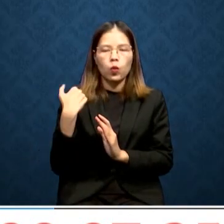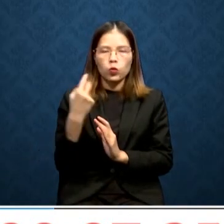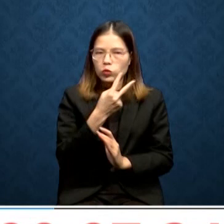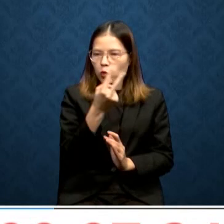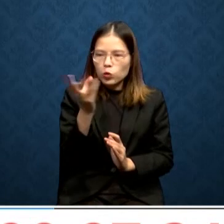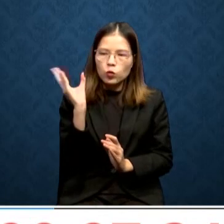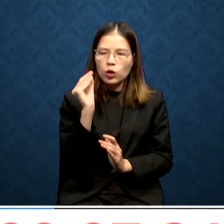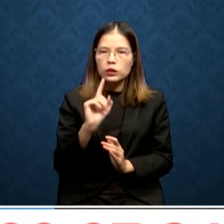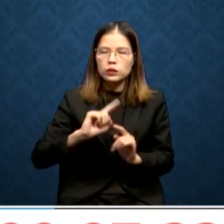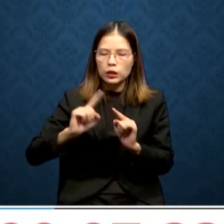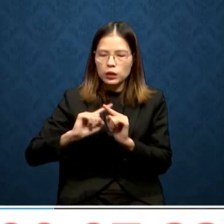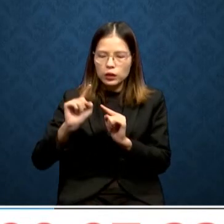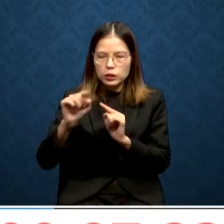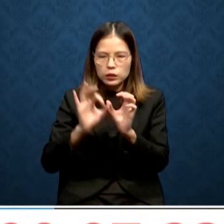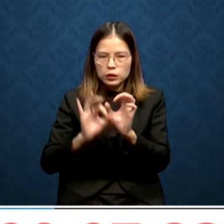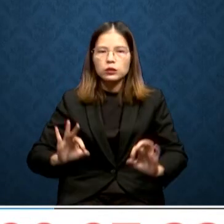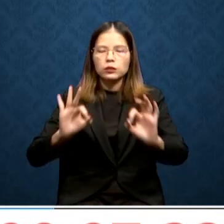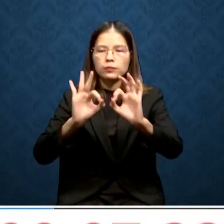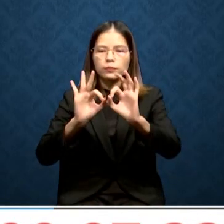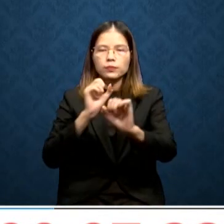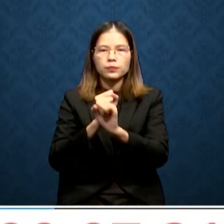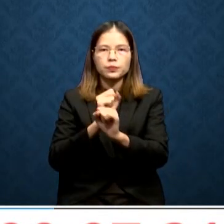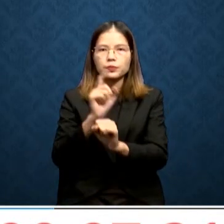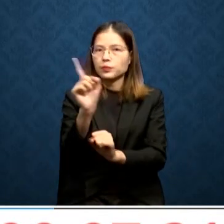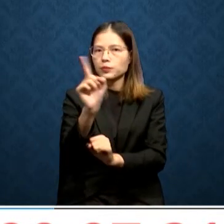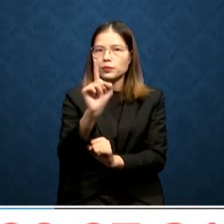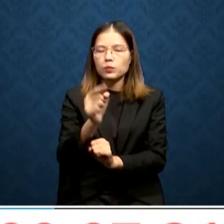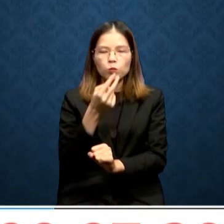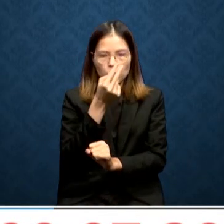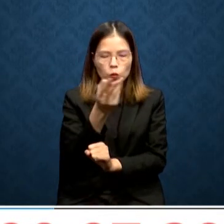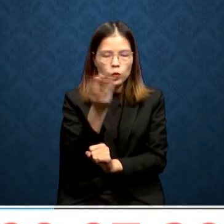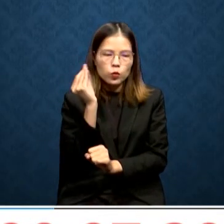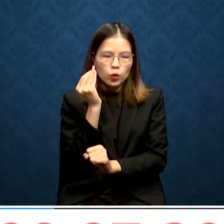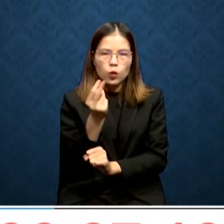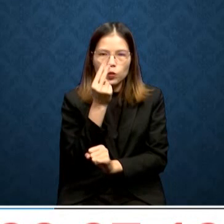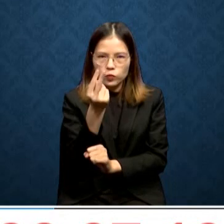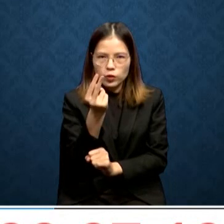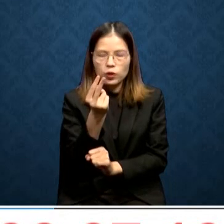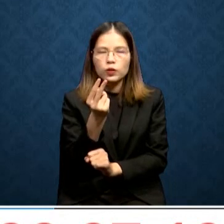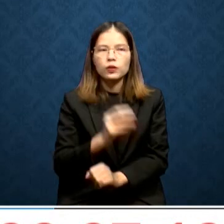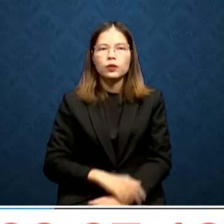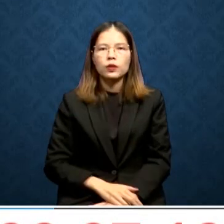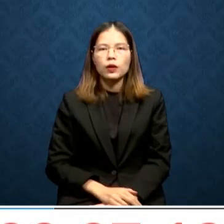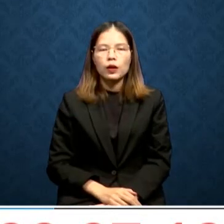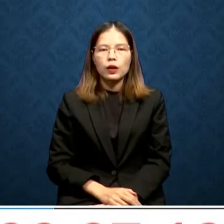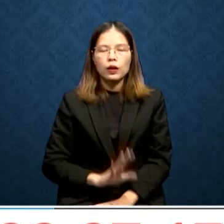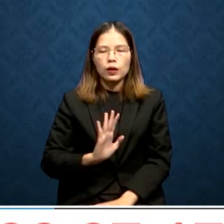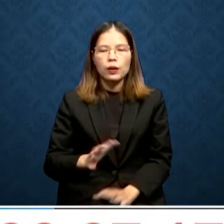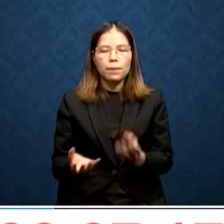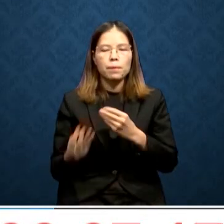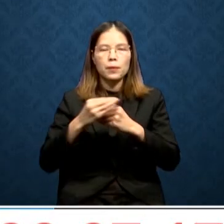และผู้ฟังรายการเป็นส่วนสำคัญทำในฐานะผู้ชมและผู้ฟังของไทย PBS ได้มีการขยาย